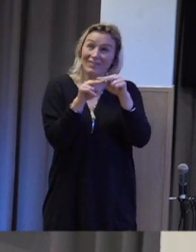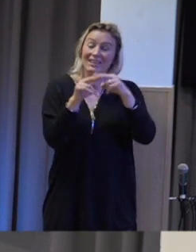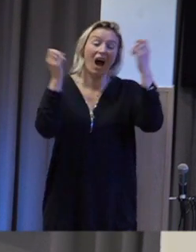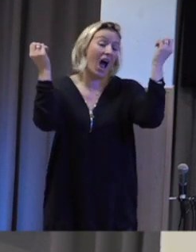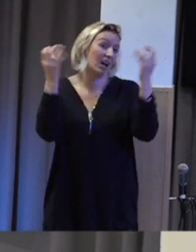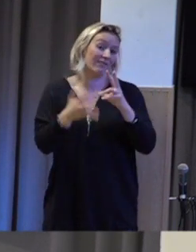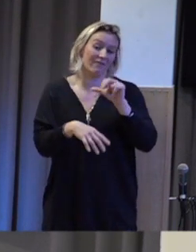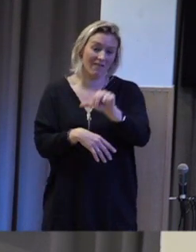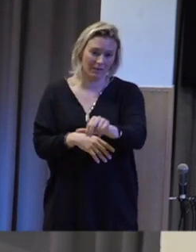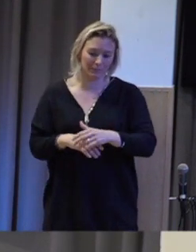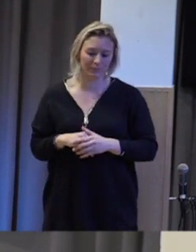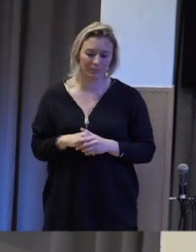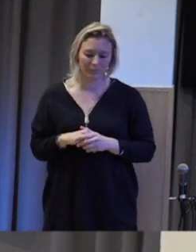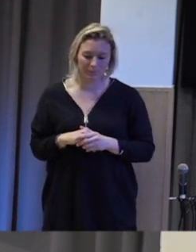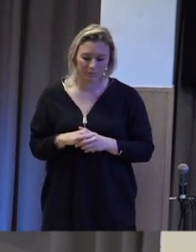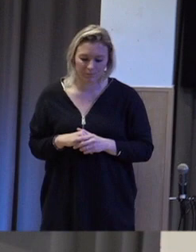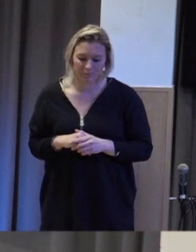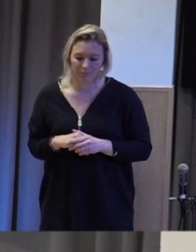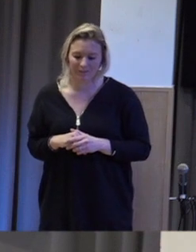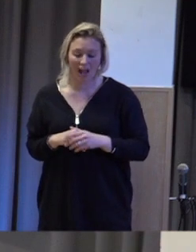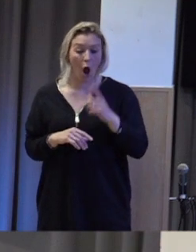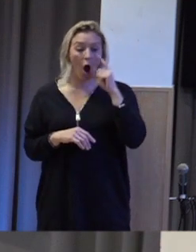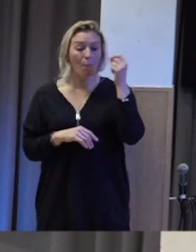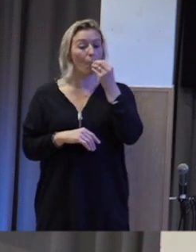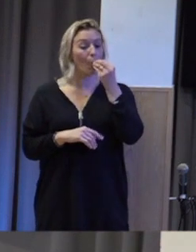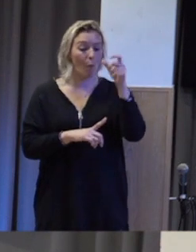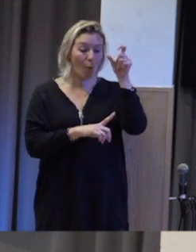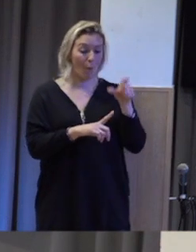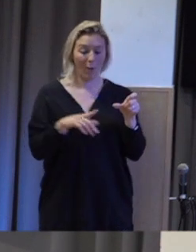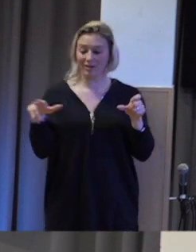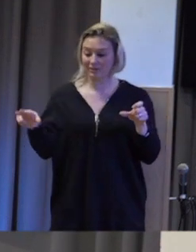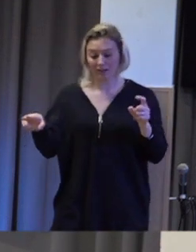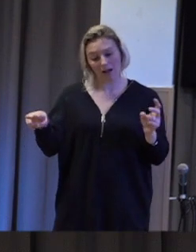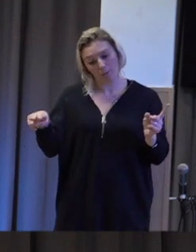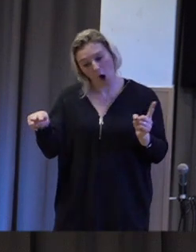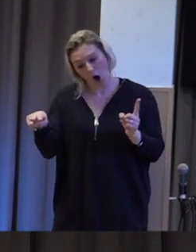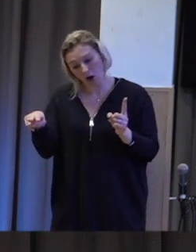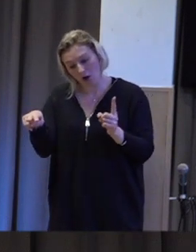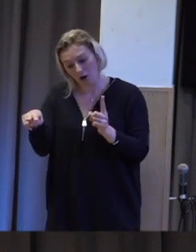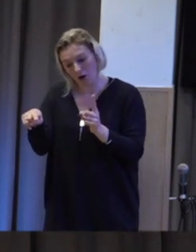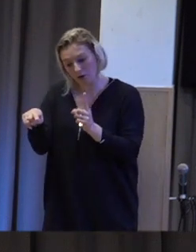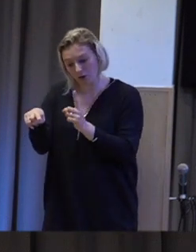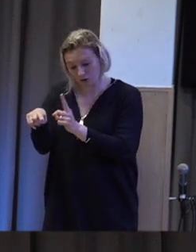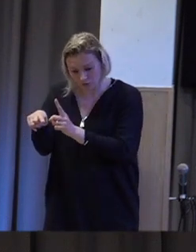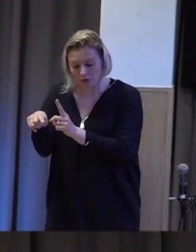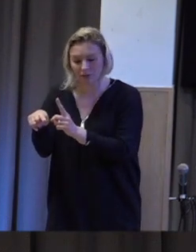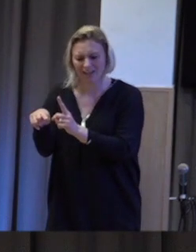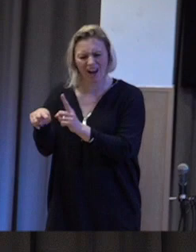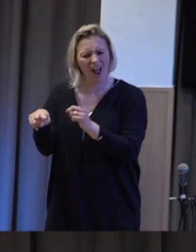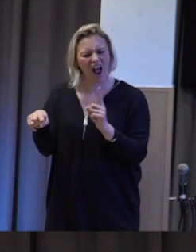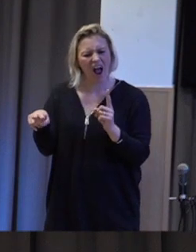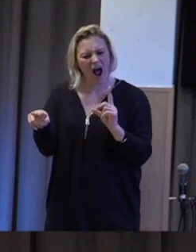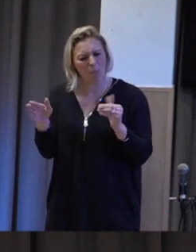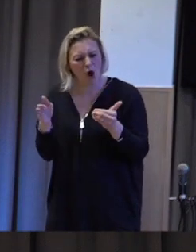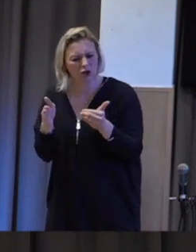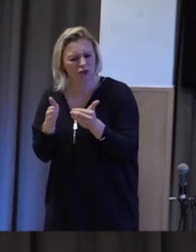Il est dit que le Samaritain s'approcha. Et en regardant la définition de ce verbe,